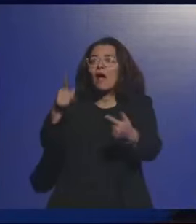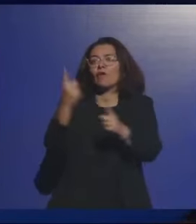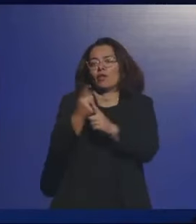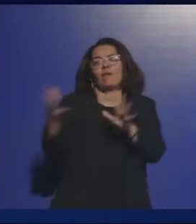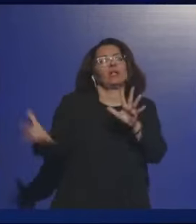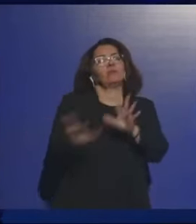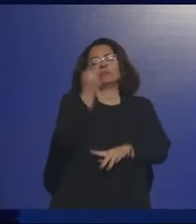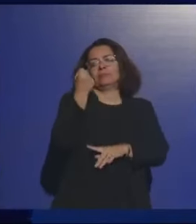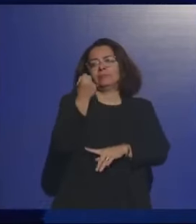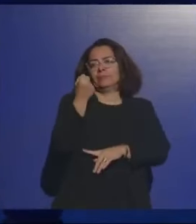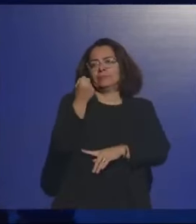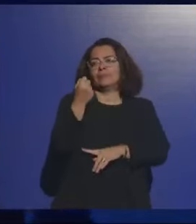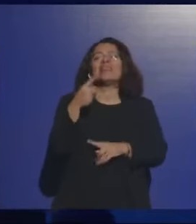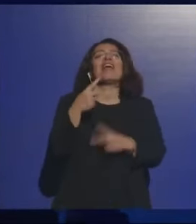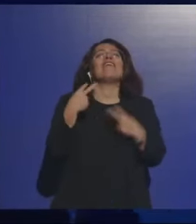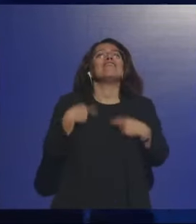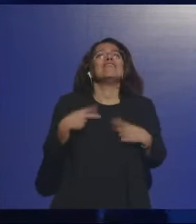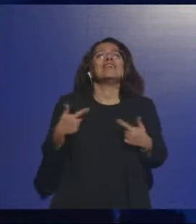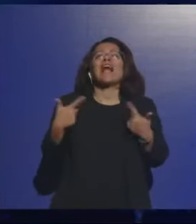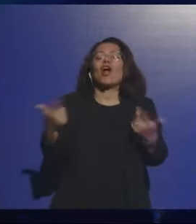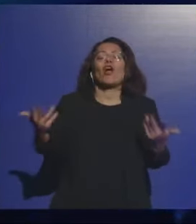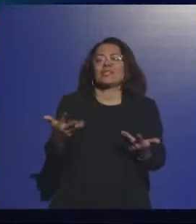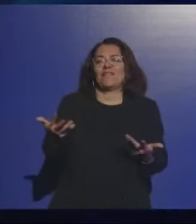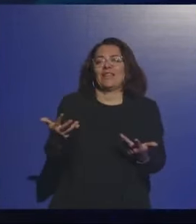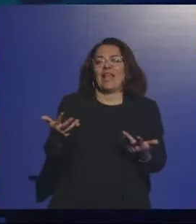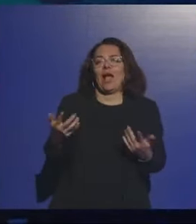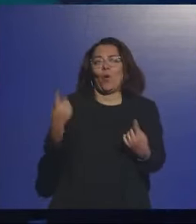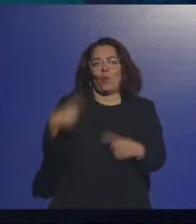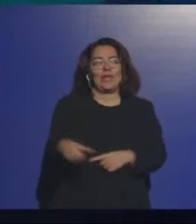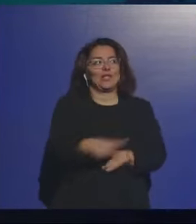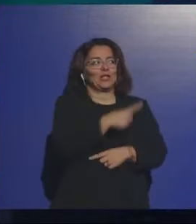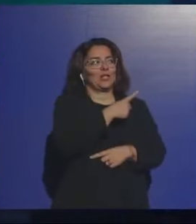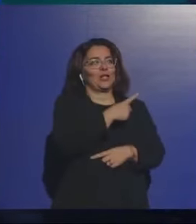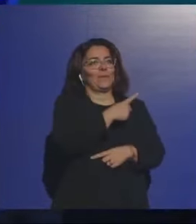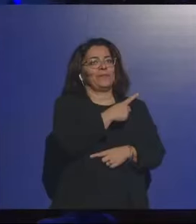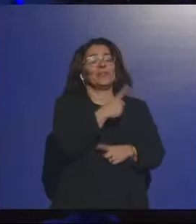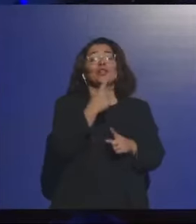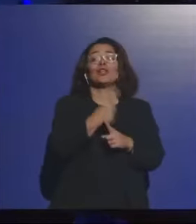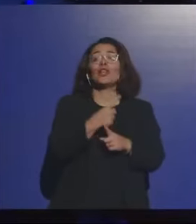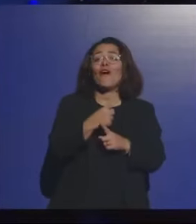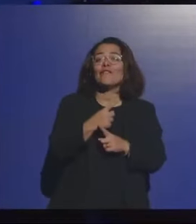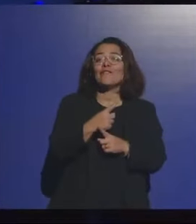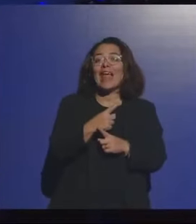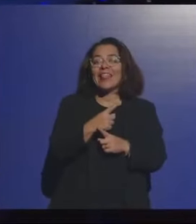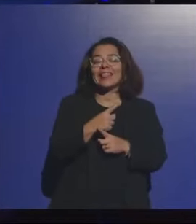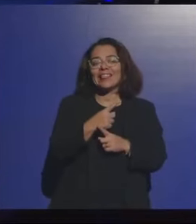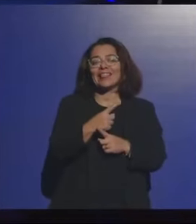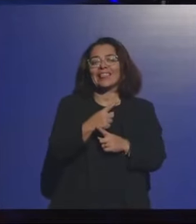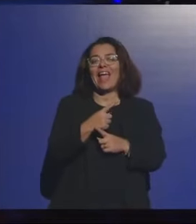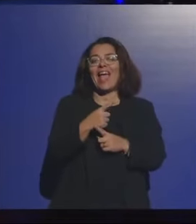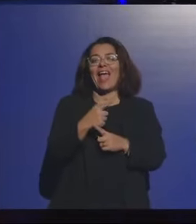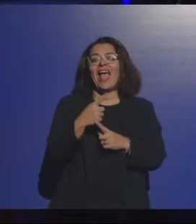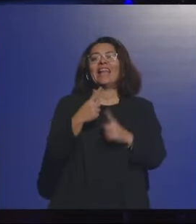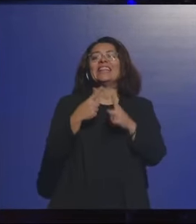vi mette a disposizione la cosa più bella che ci sia questa godere della diversità